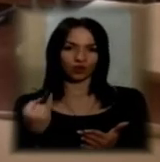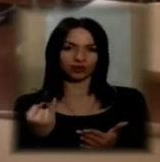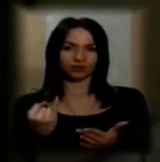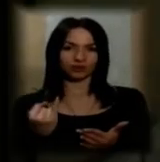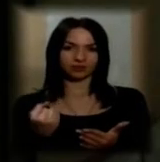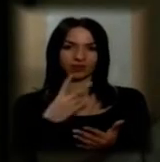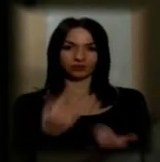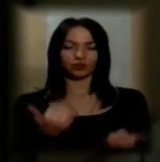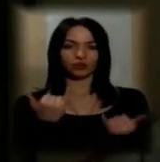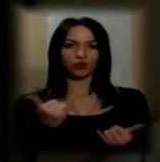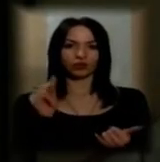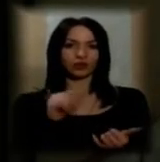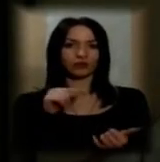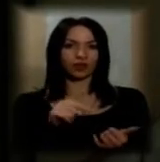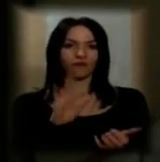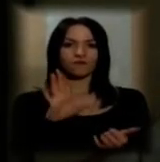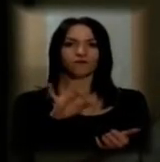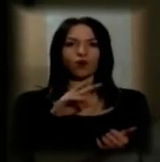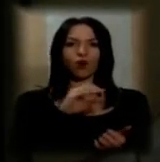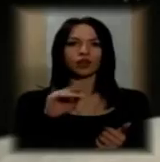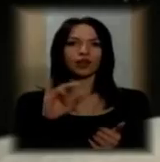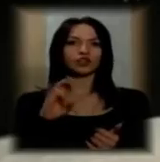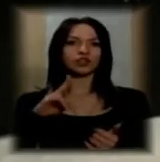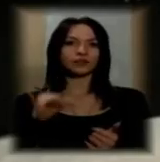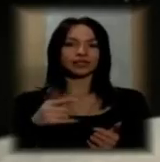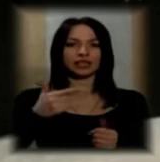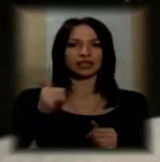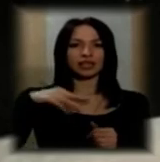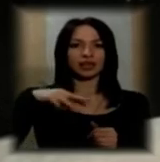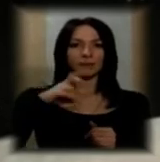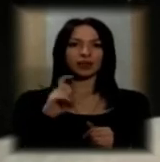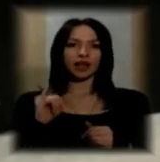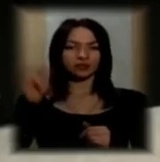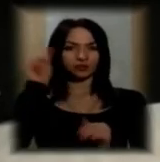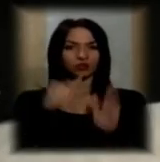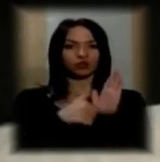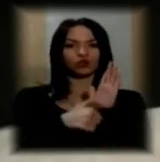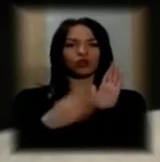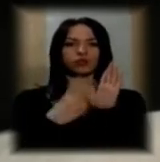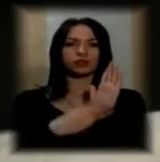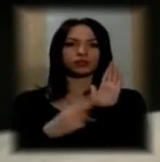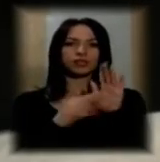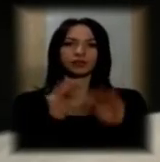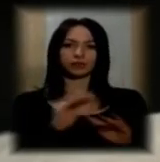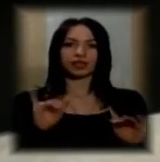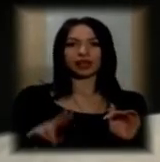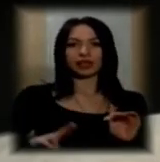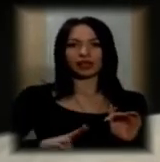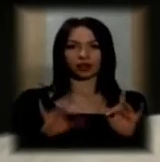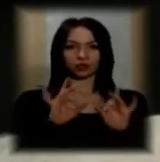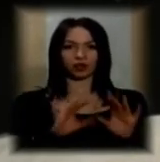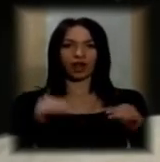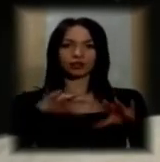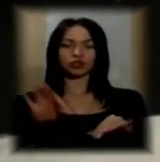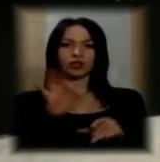ночі. В Олешківській гімназії навчаються 867 дітей. Директорка Ольга Лаухіна розказала, рішення про призупинення